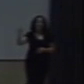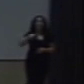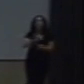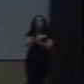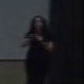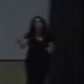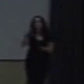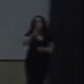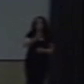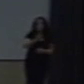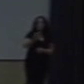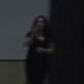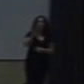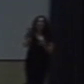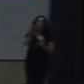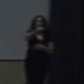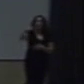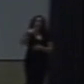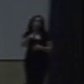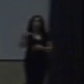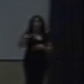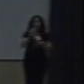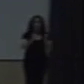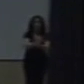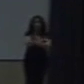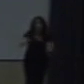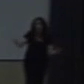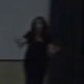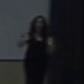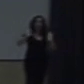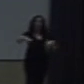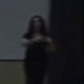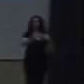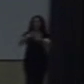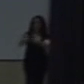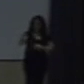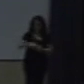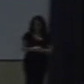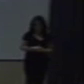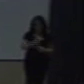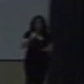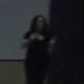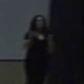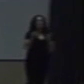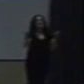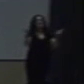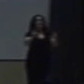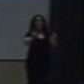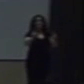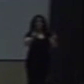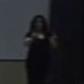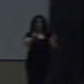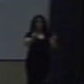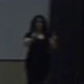transmetent? Doncs aquest, no? Algú deia, mai me recordo d'on vaig treure aquesta frase, deia, digue'm quina televisió veu una societat avui, et diré quina